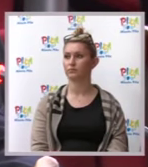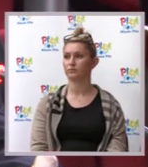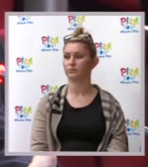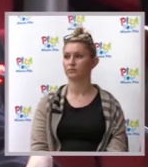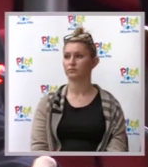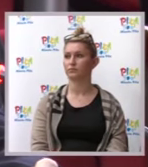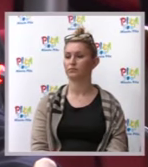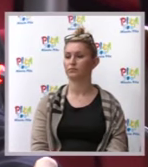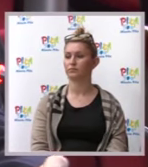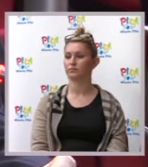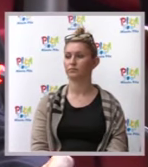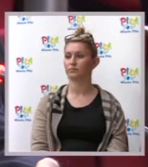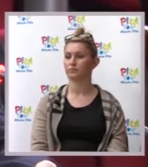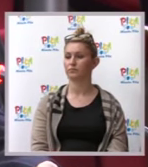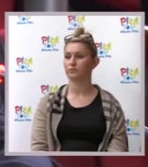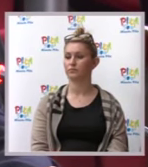roku